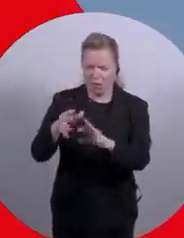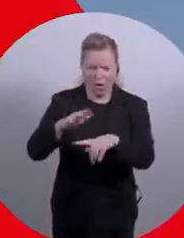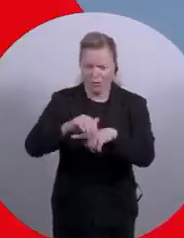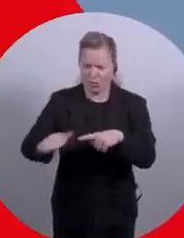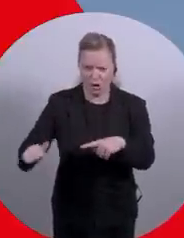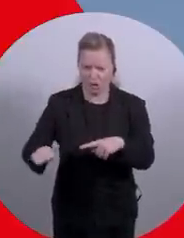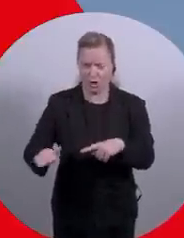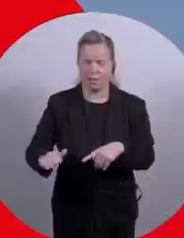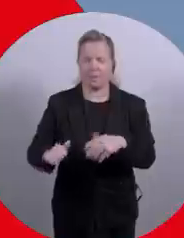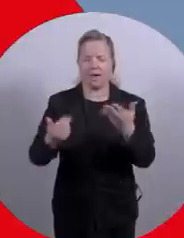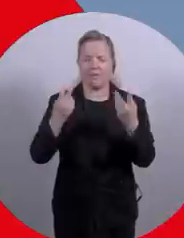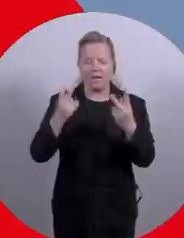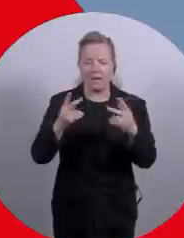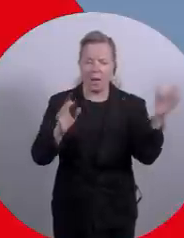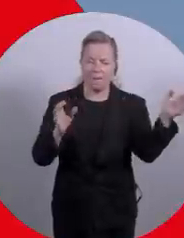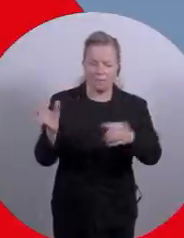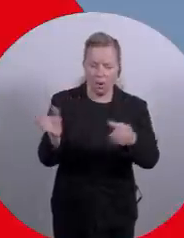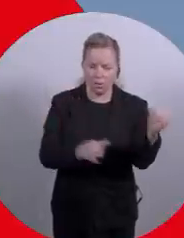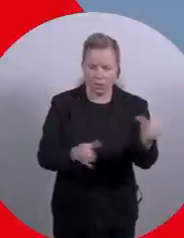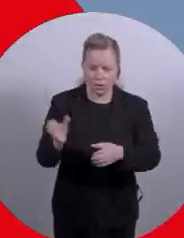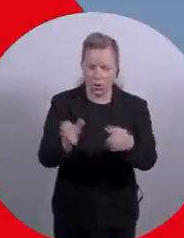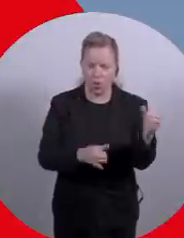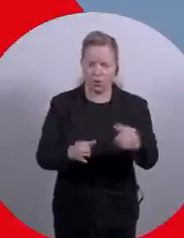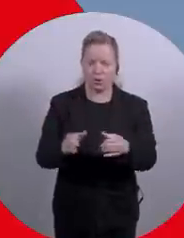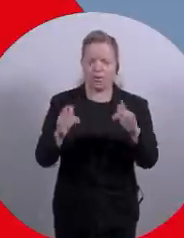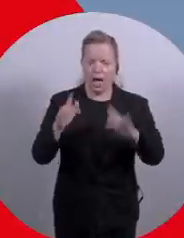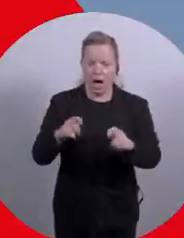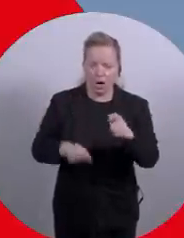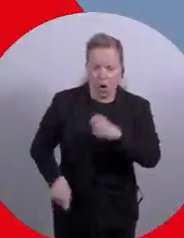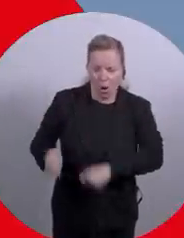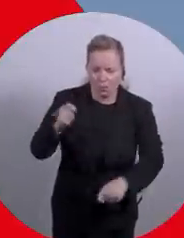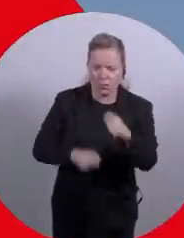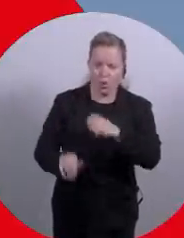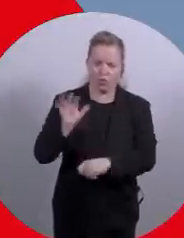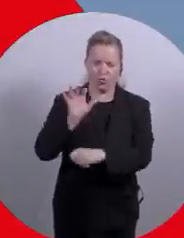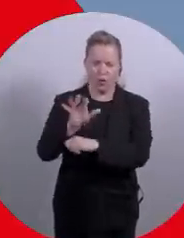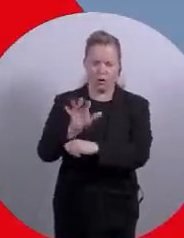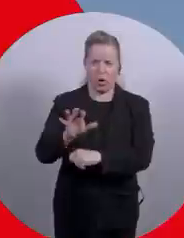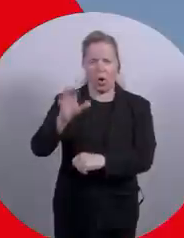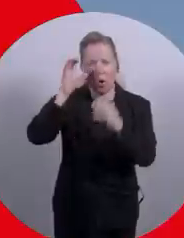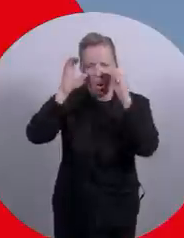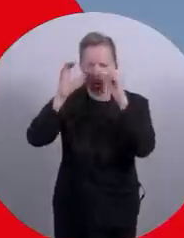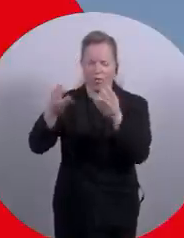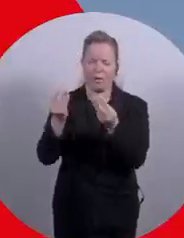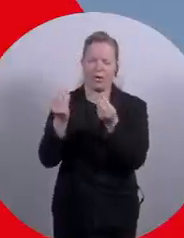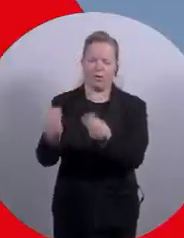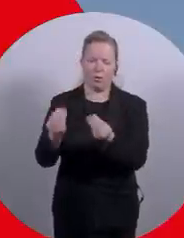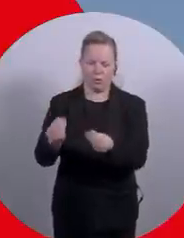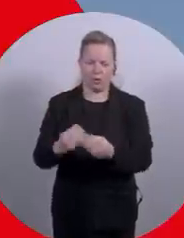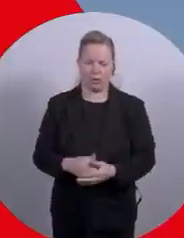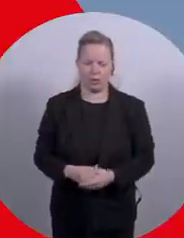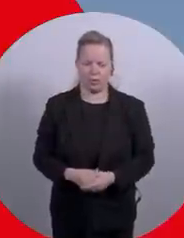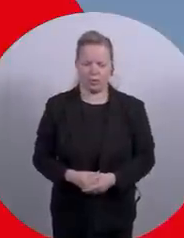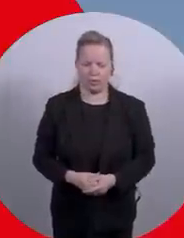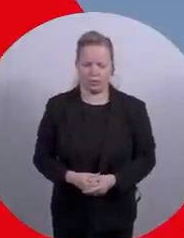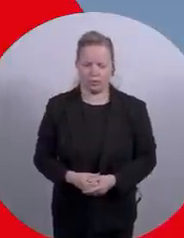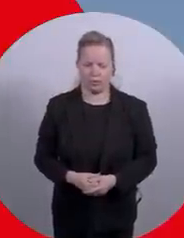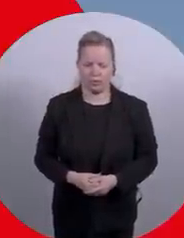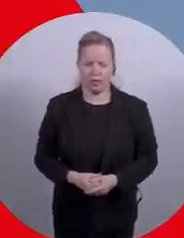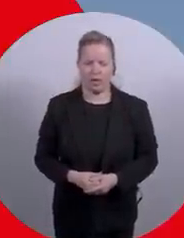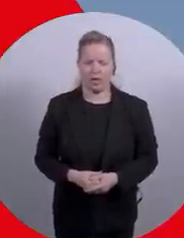Posten Schacher und Korruptionsvorwürfe genau das ist das wofür die ÖVP steht und sie kehrt eigentlich